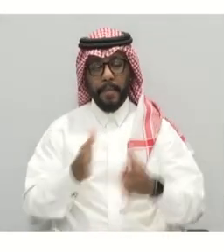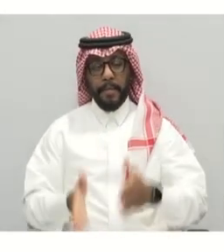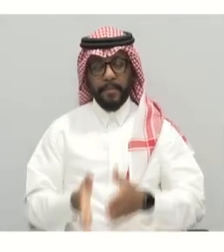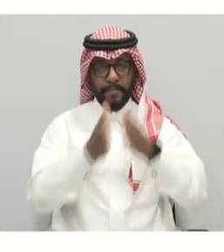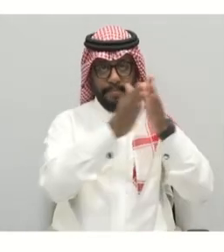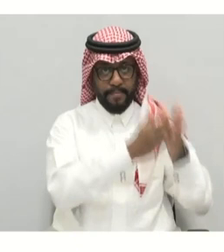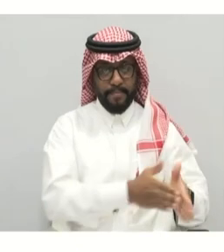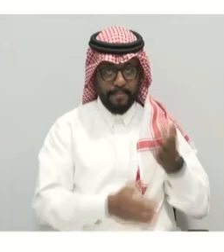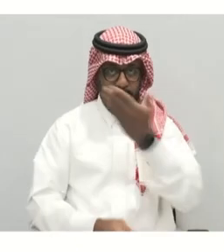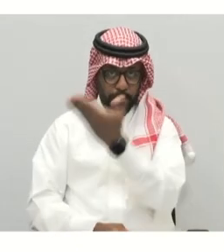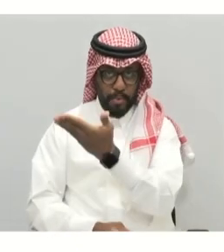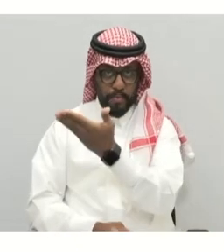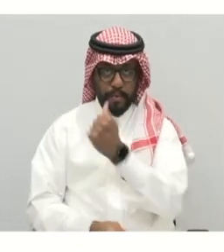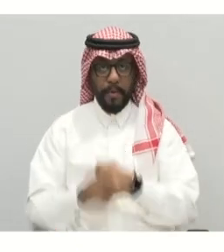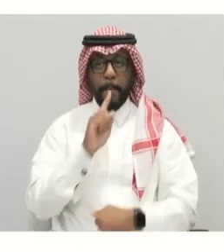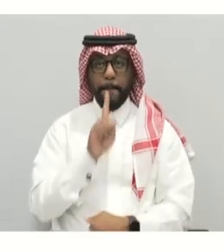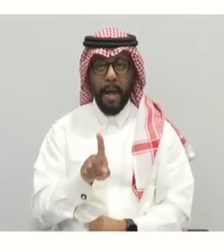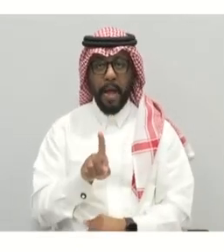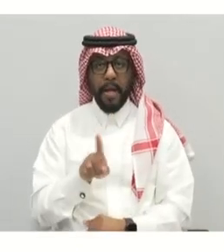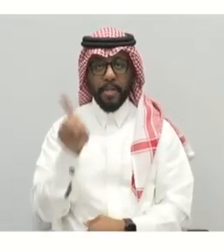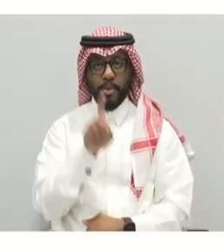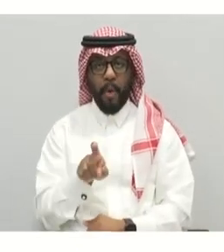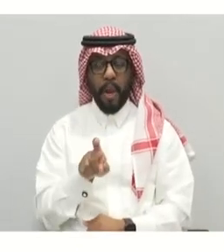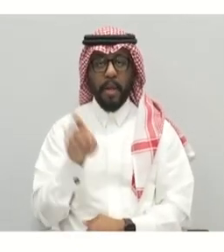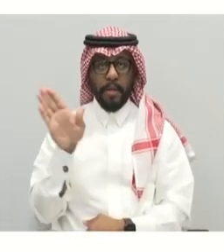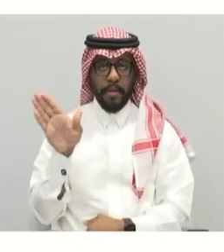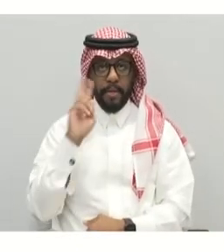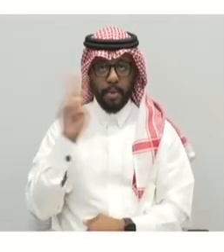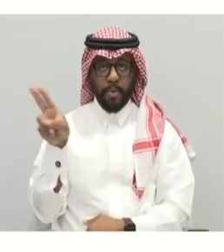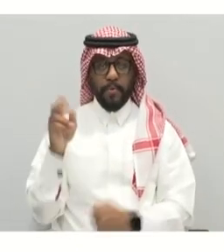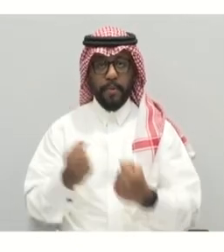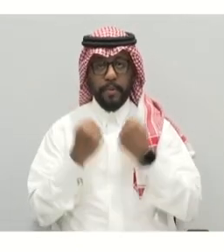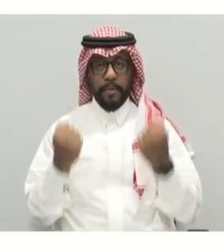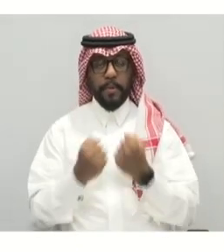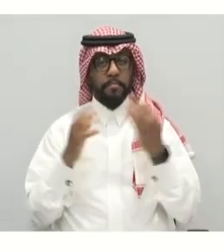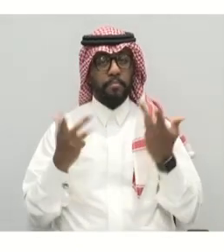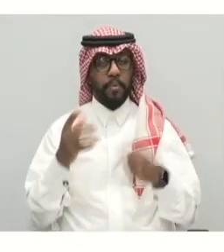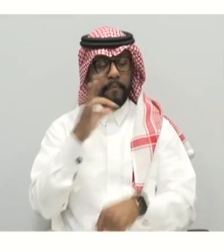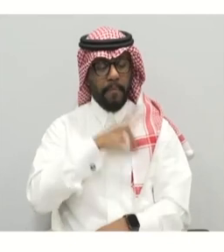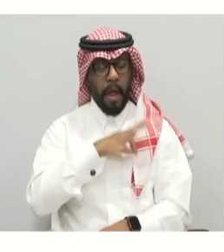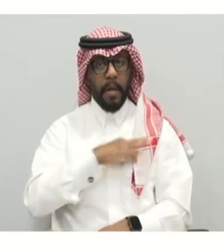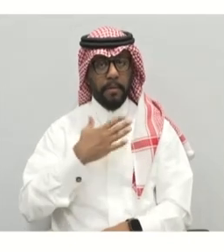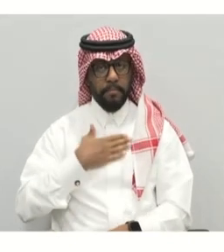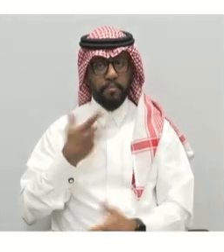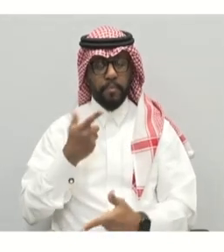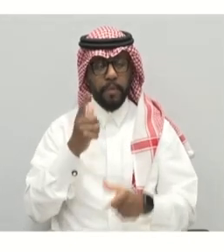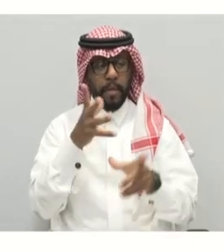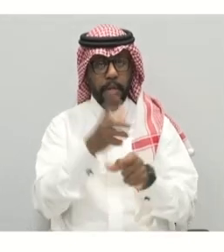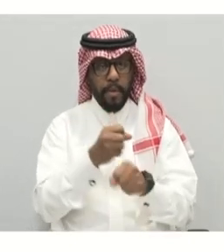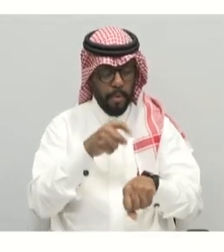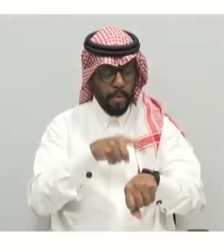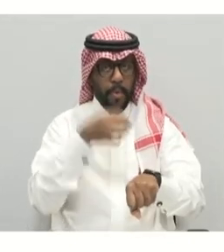ننتقل لفقره باء في هذا النشاط ما فائده الالتزام